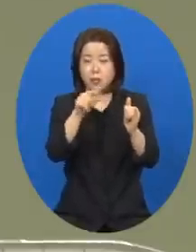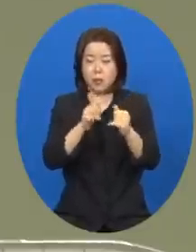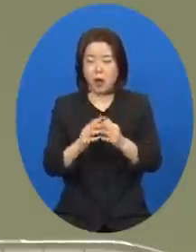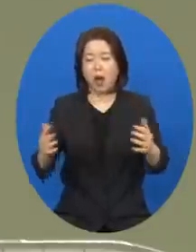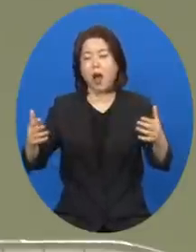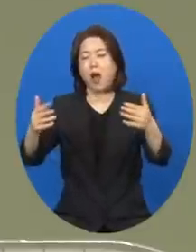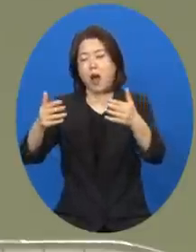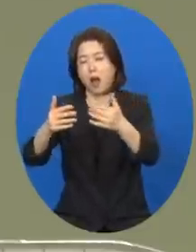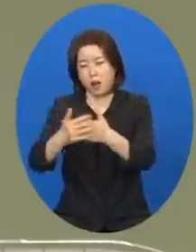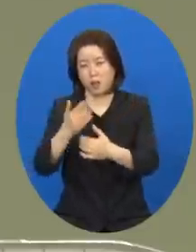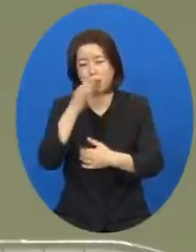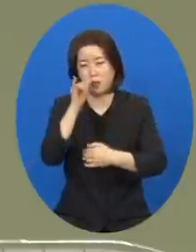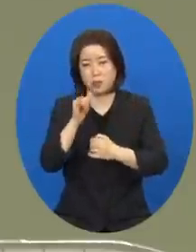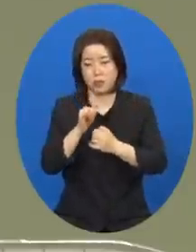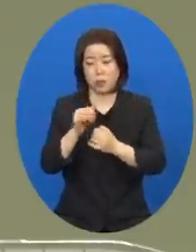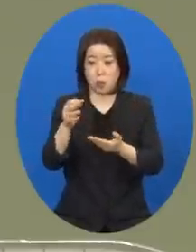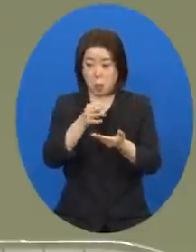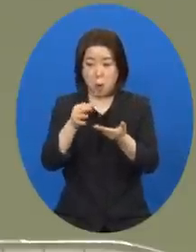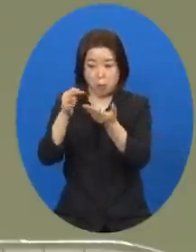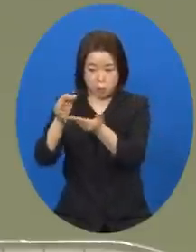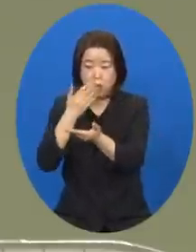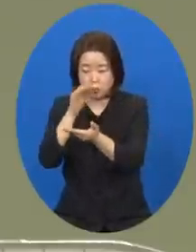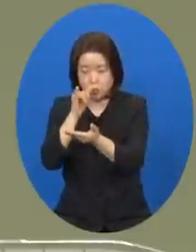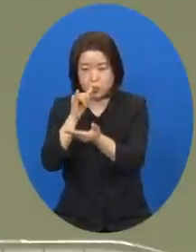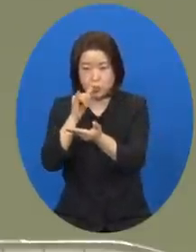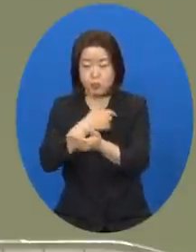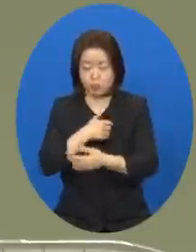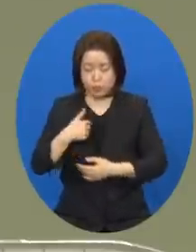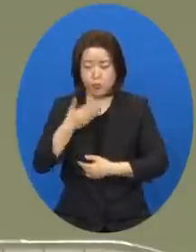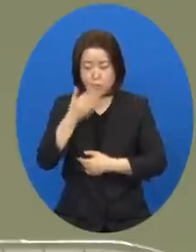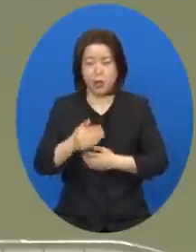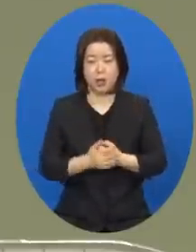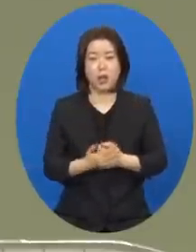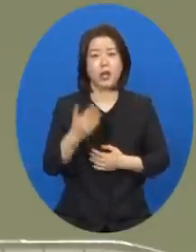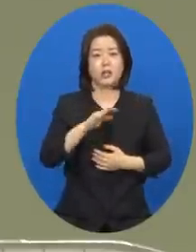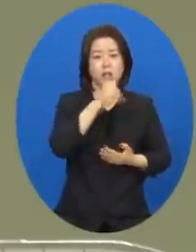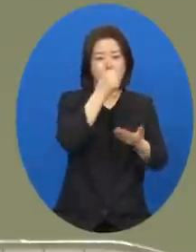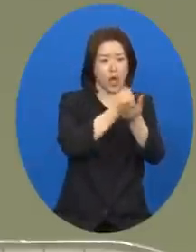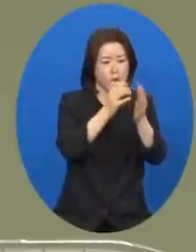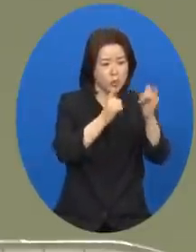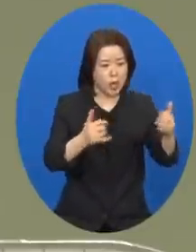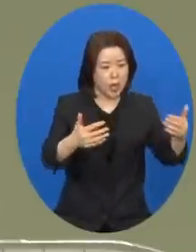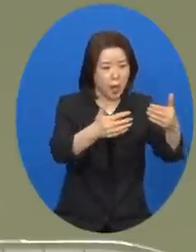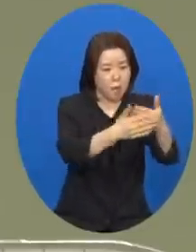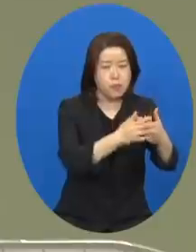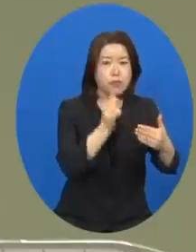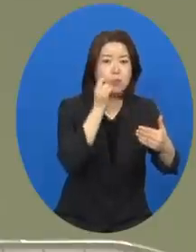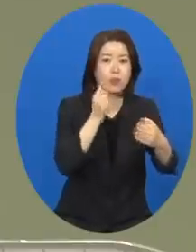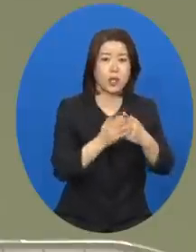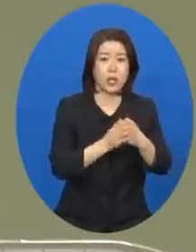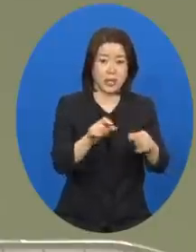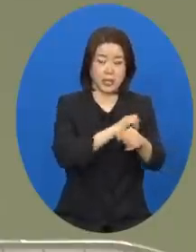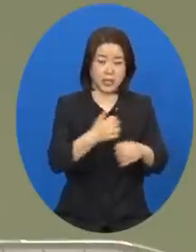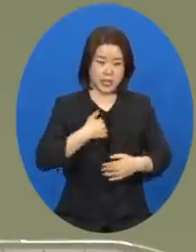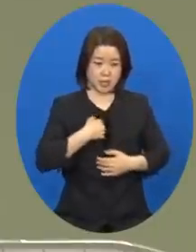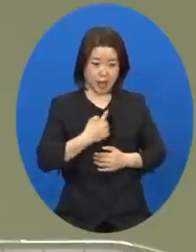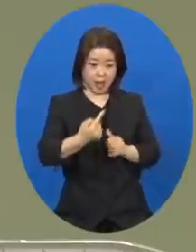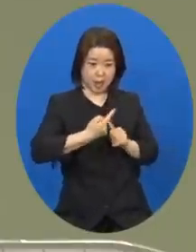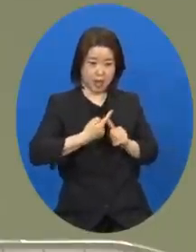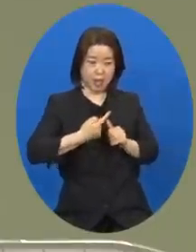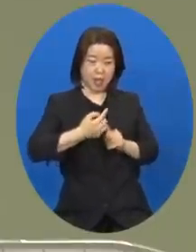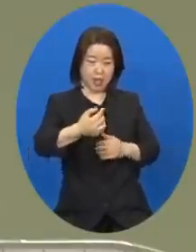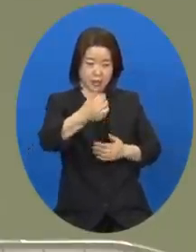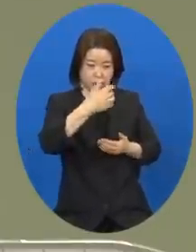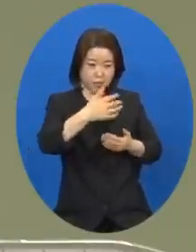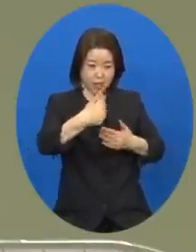큰 헌금도 하고. 그런데 죄인은 못 품습니다. 죄인은, 특히 나에게 지은 죄인은, 나에게 죄를